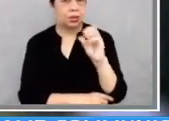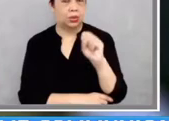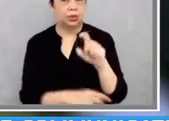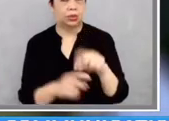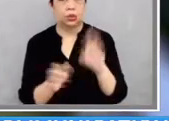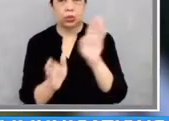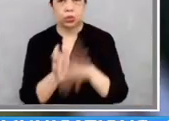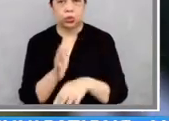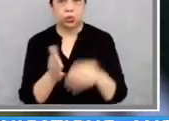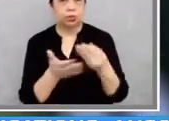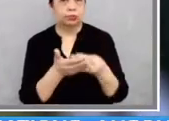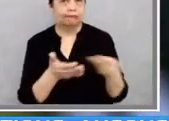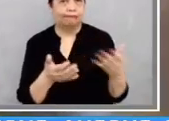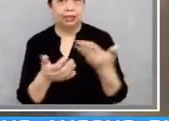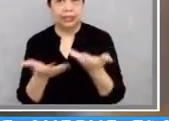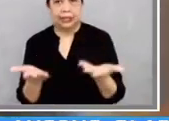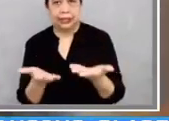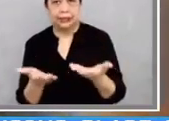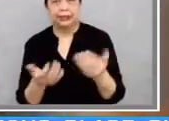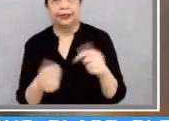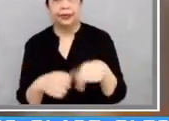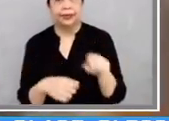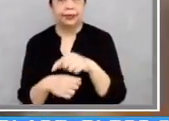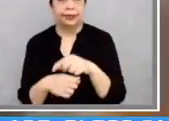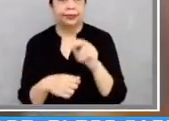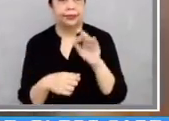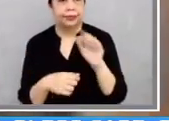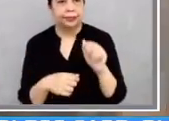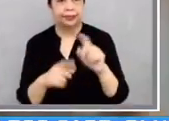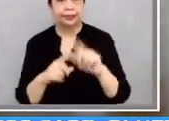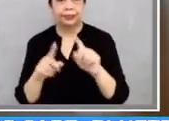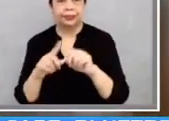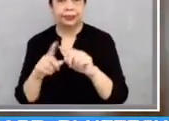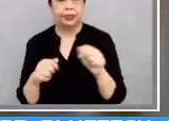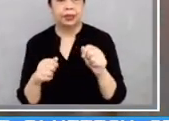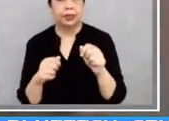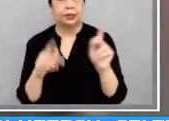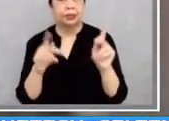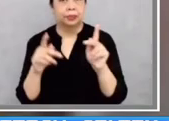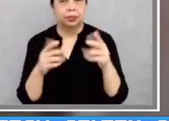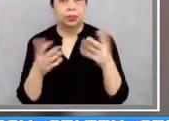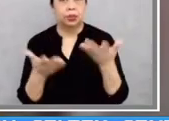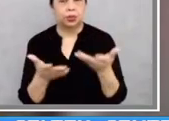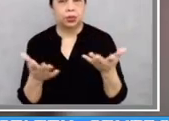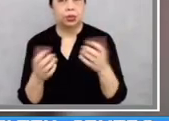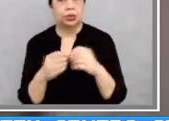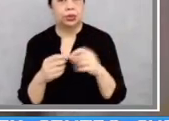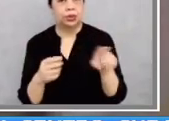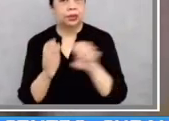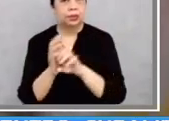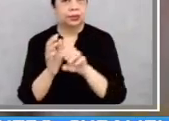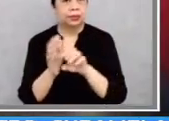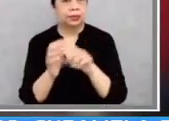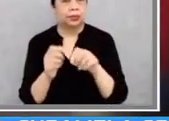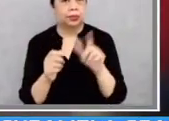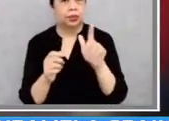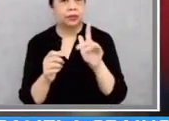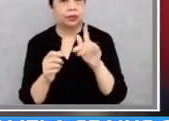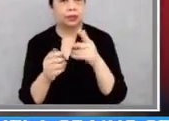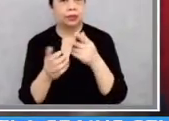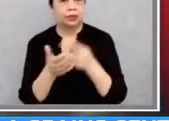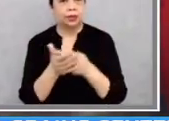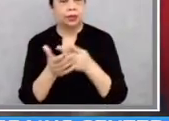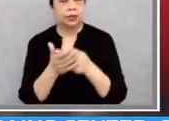at mga produkto ng MSME ng ating mga kababayan. Ang bigas halimbawa nasa 25 pesos ang benta ng taga